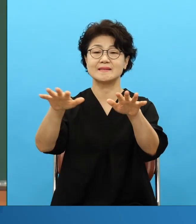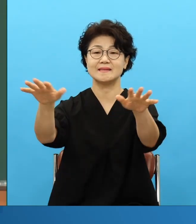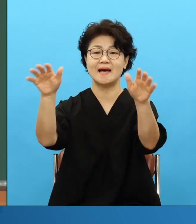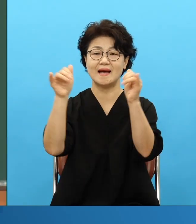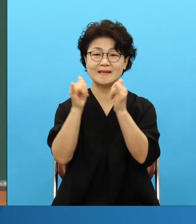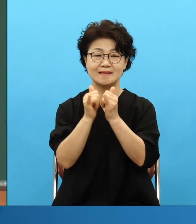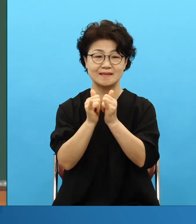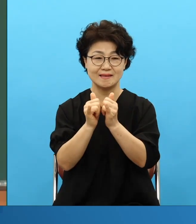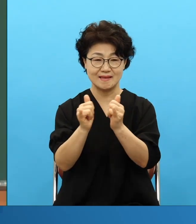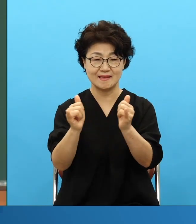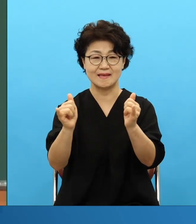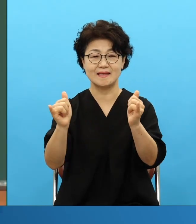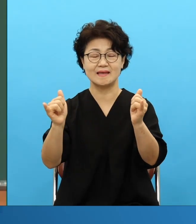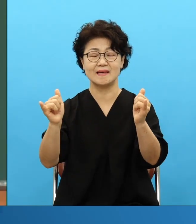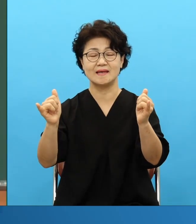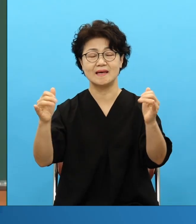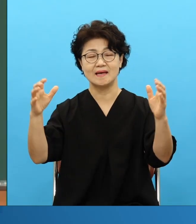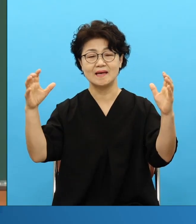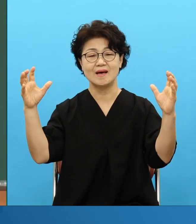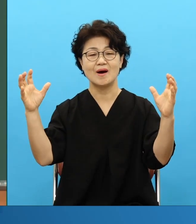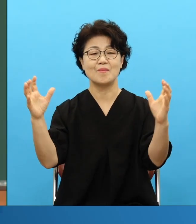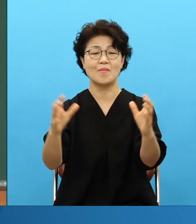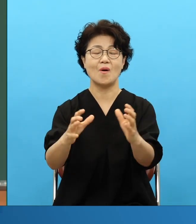흩어진 자들이